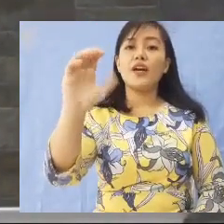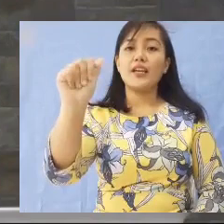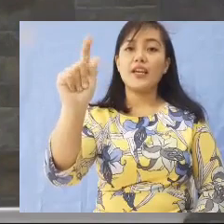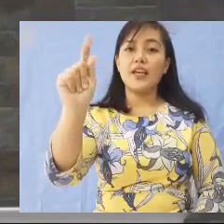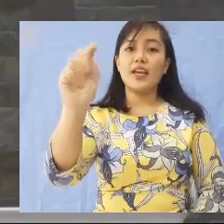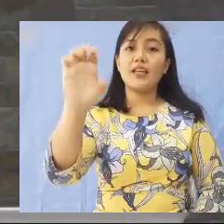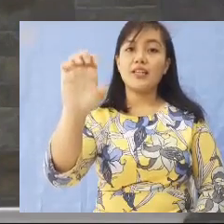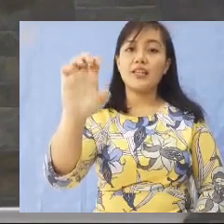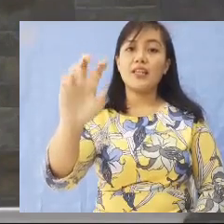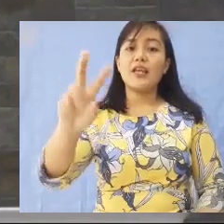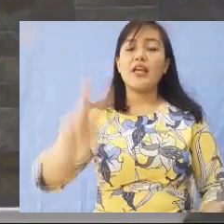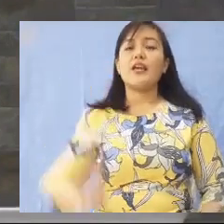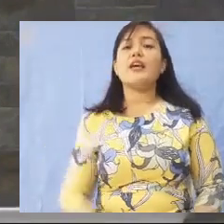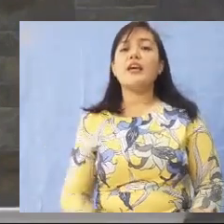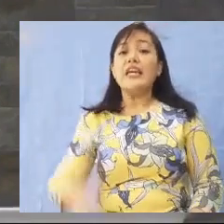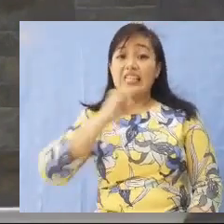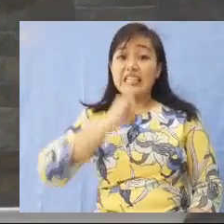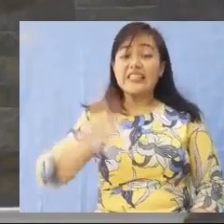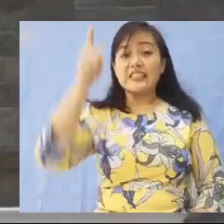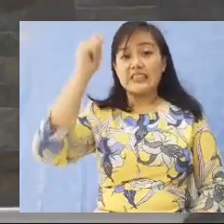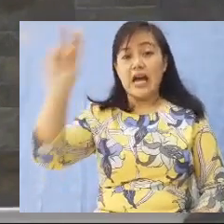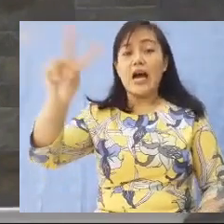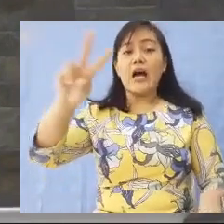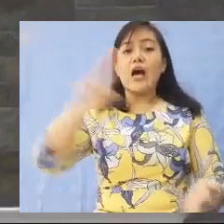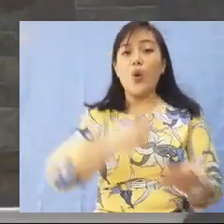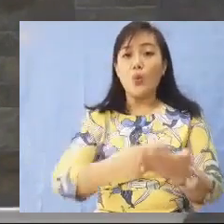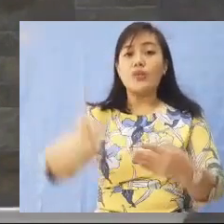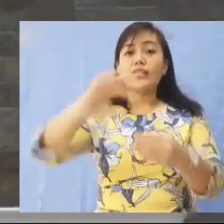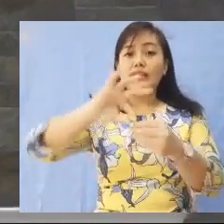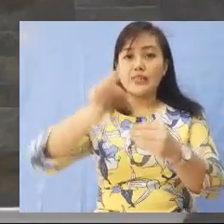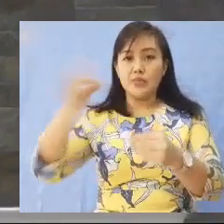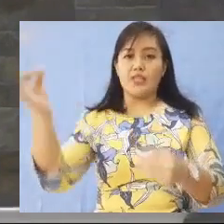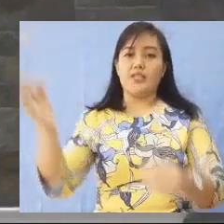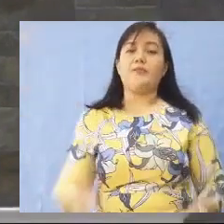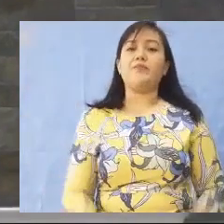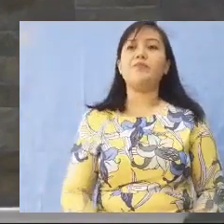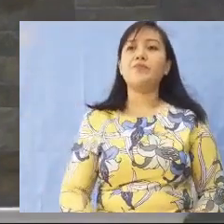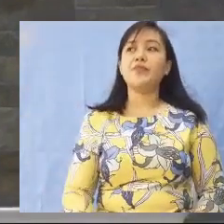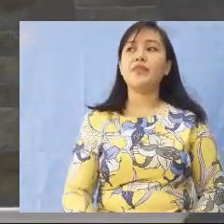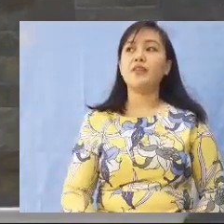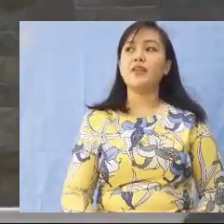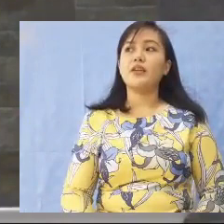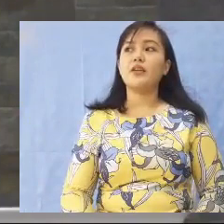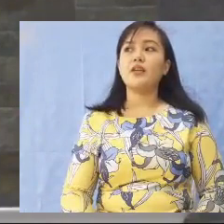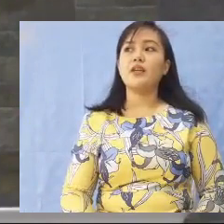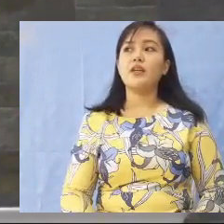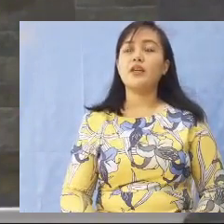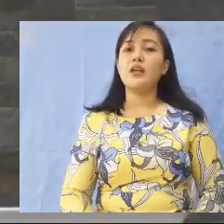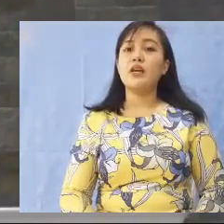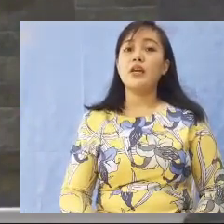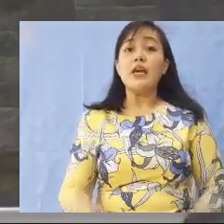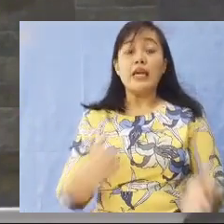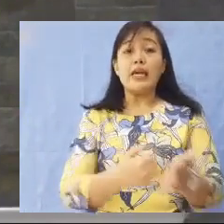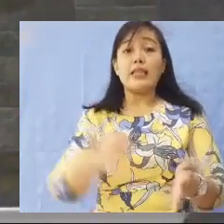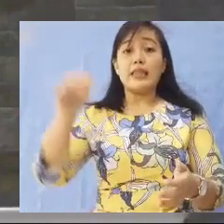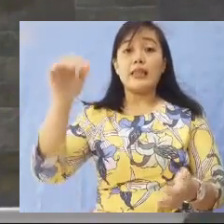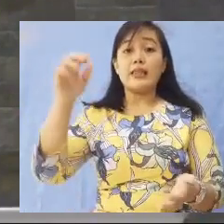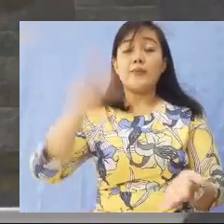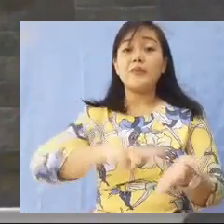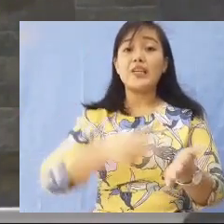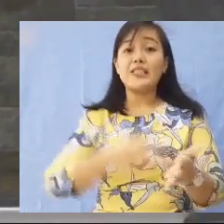salita, ito pong pangako na ito, nabibigyan tayo ng Panginoon ng tinatawag na comforter, which